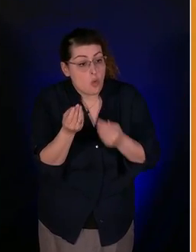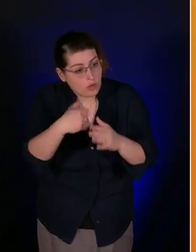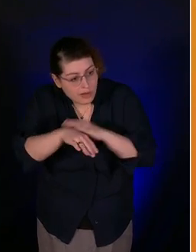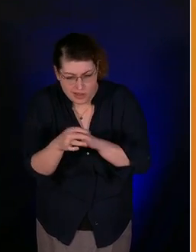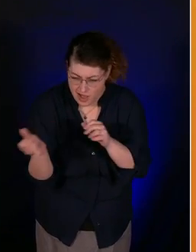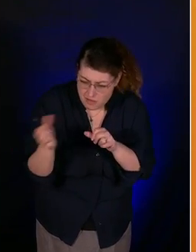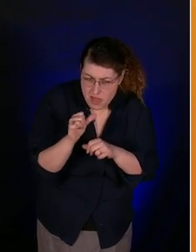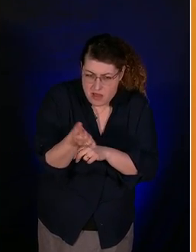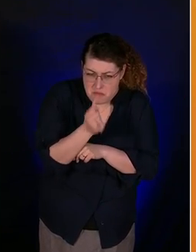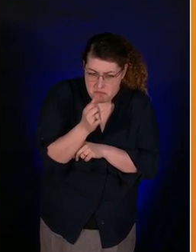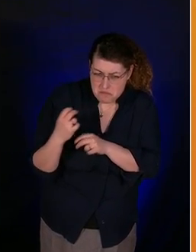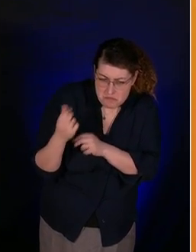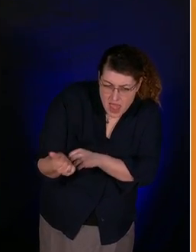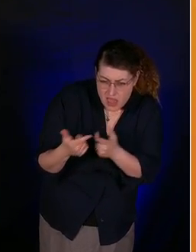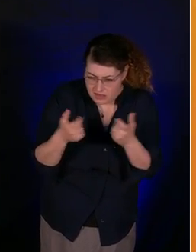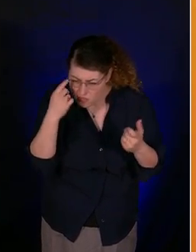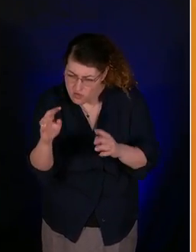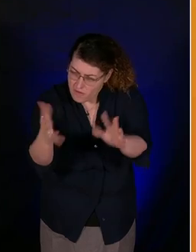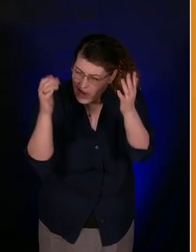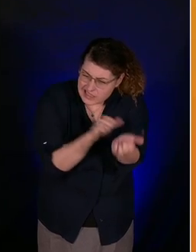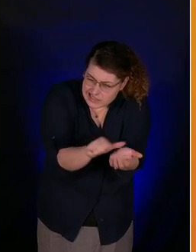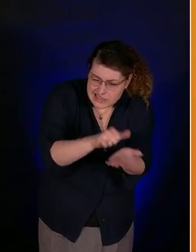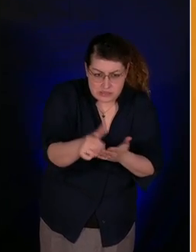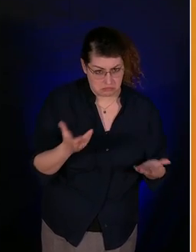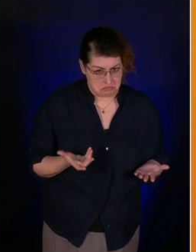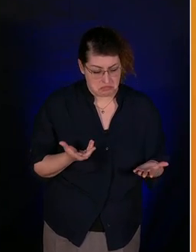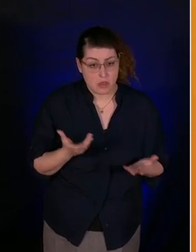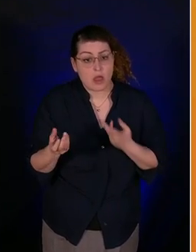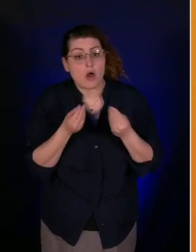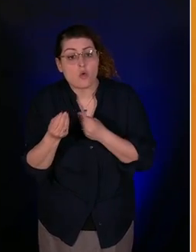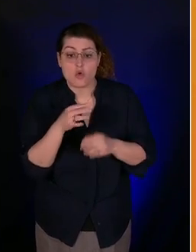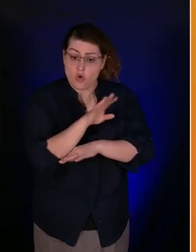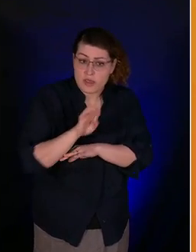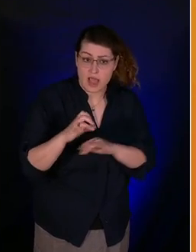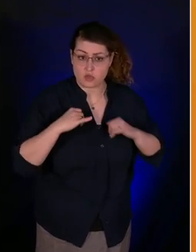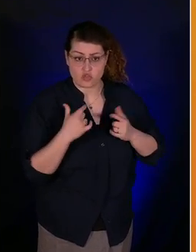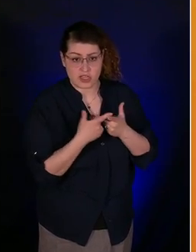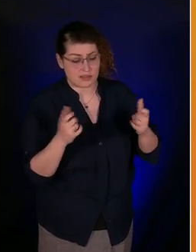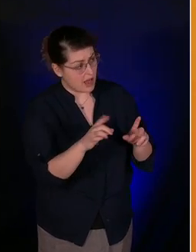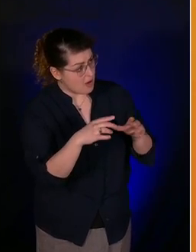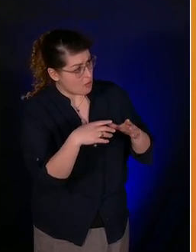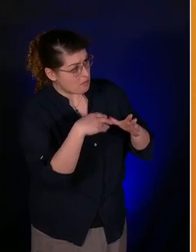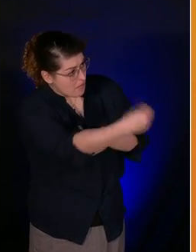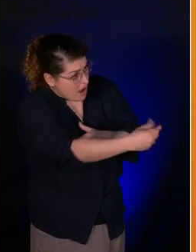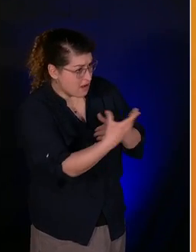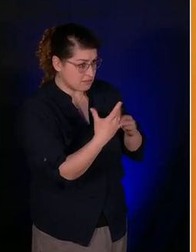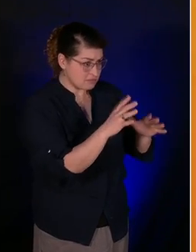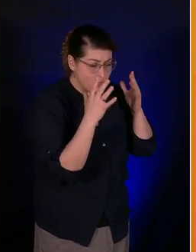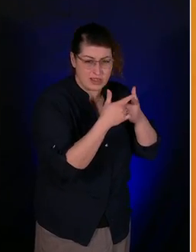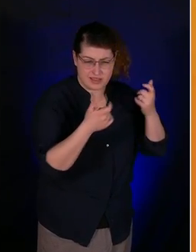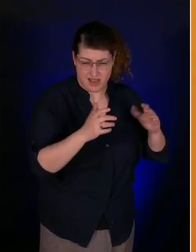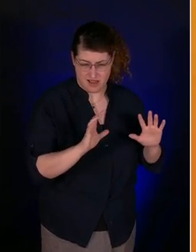des collègues au saccage des forêts ? Est-ce qu'on part en bande organisée durant ses congés pour pulvériser les glaciers afin d'y extraire le gaz ?